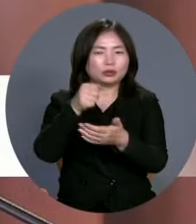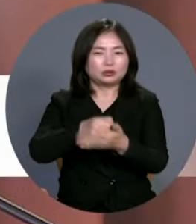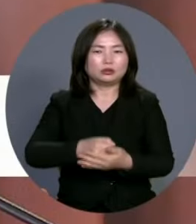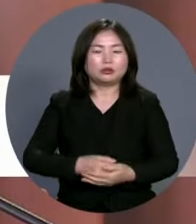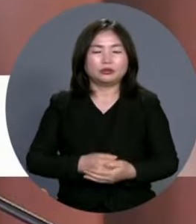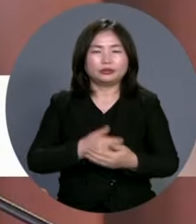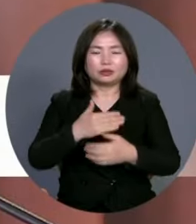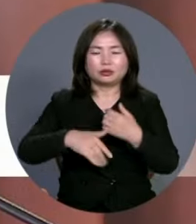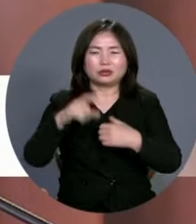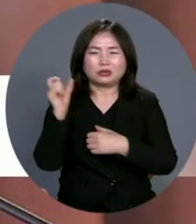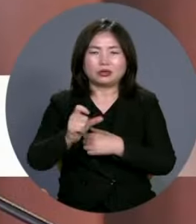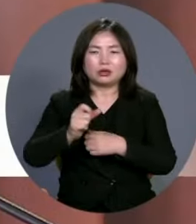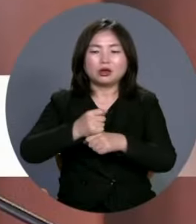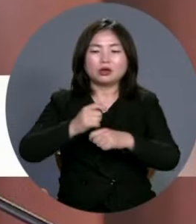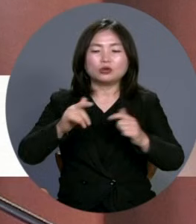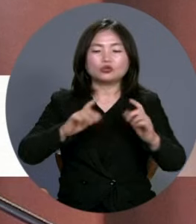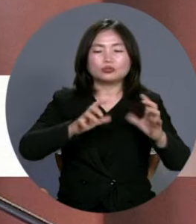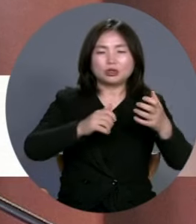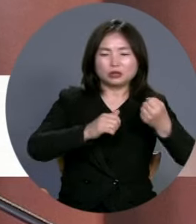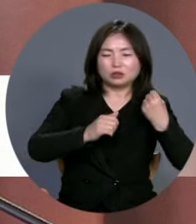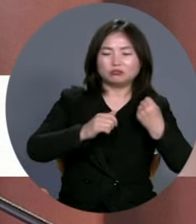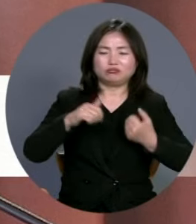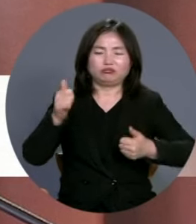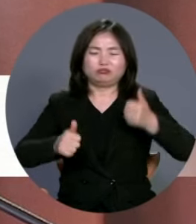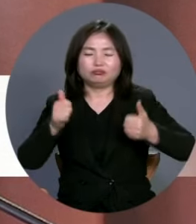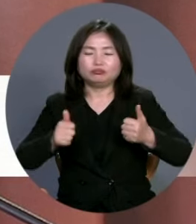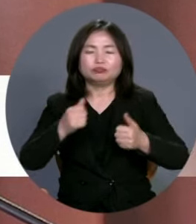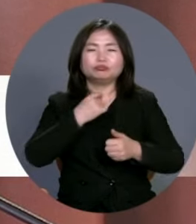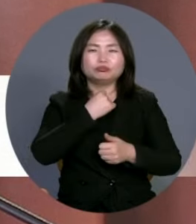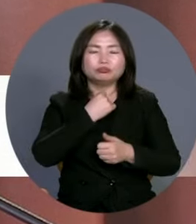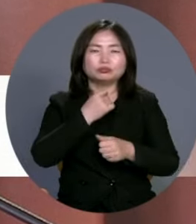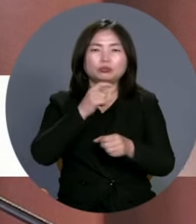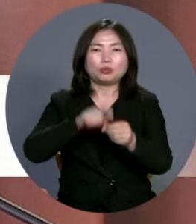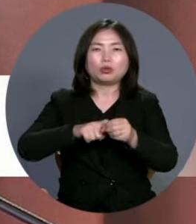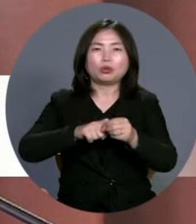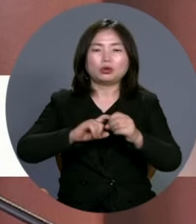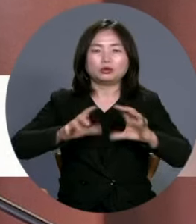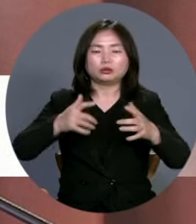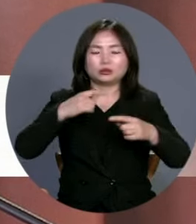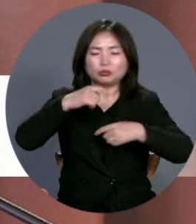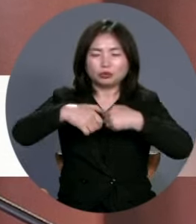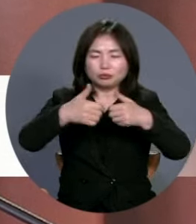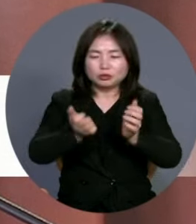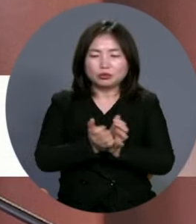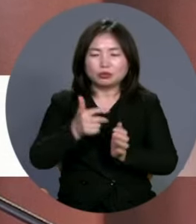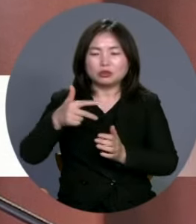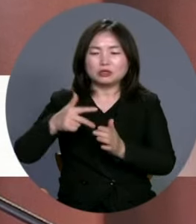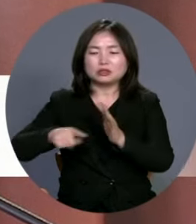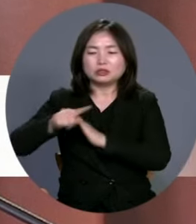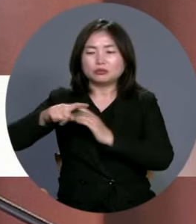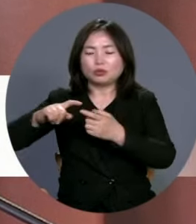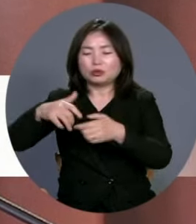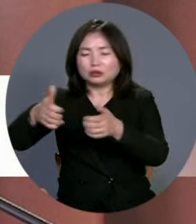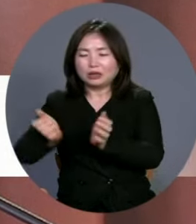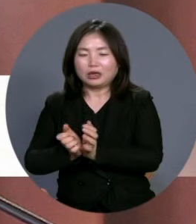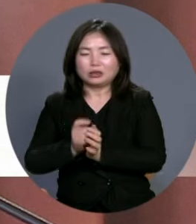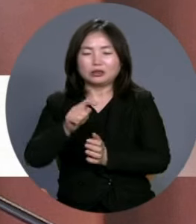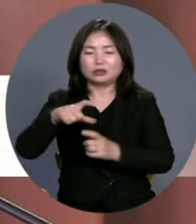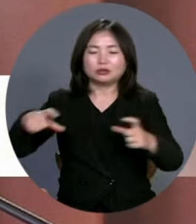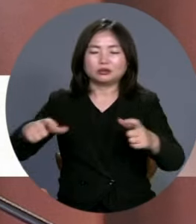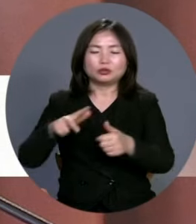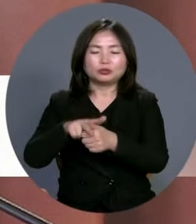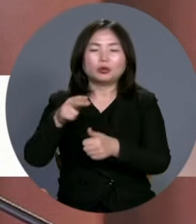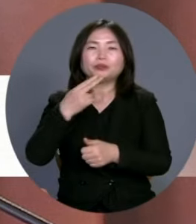대구에서 초강세를 보이는 국민의힘과 경쟁 구도를 만들기 위해서 더불어민주당이나 진보당에선 이 지역구에 후보를 내지